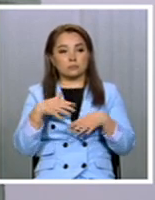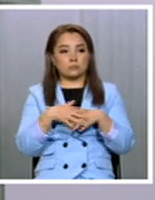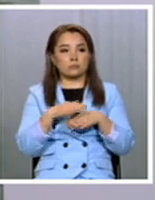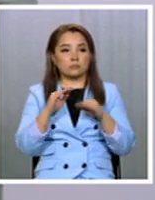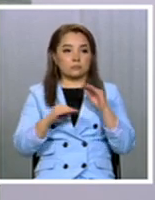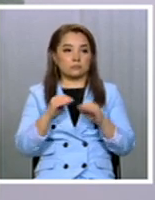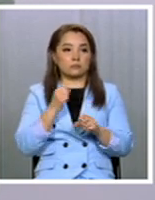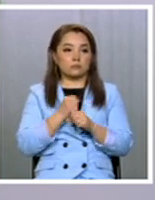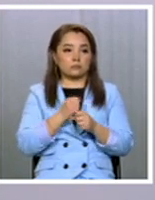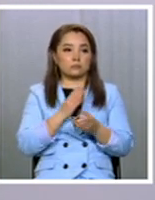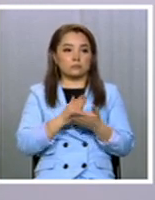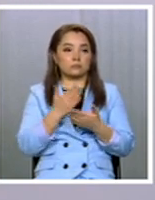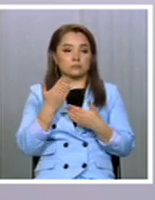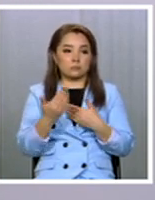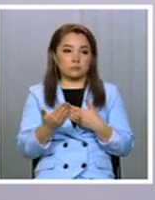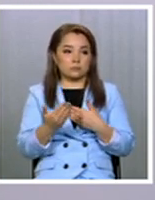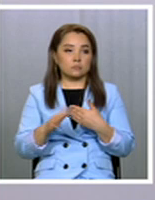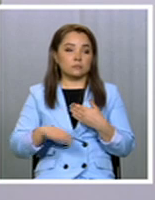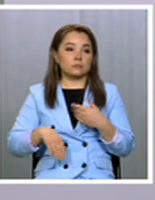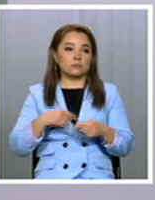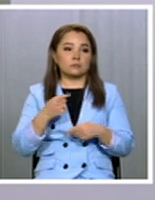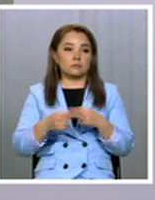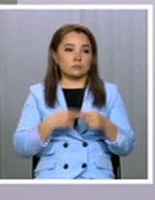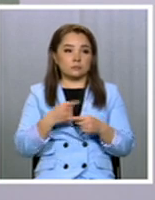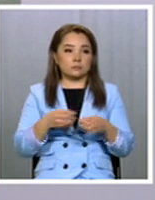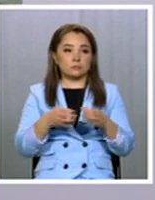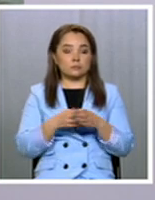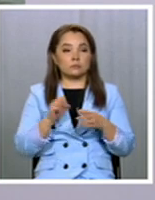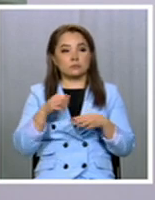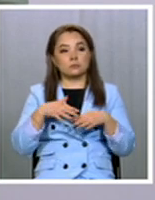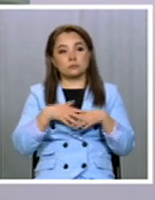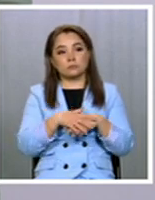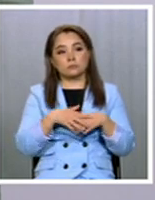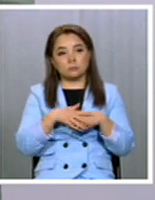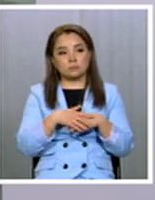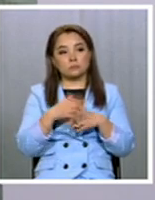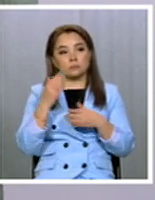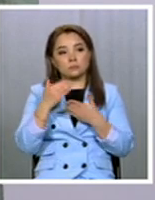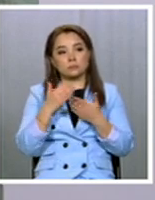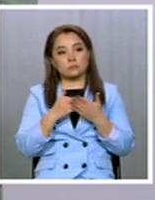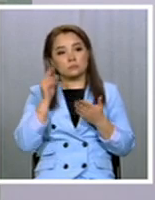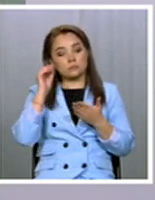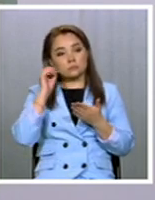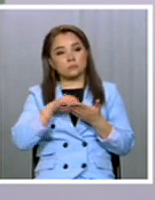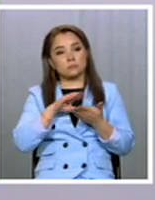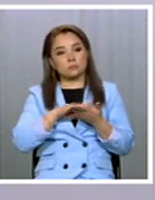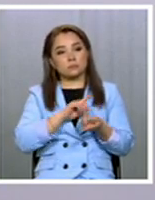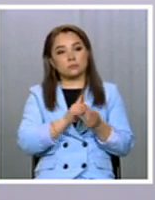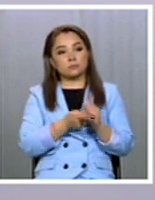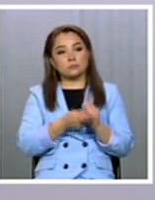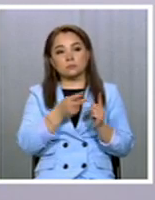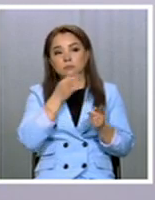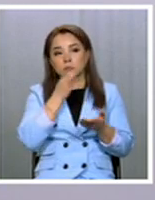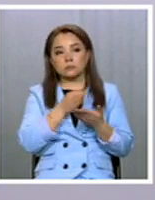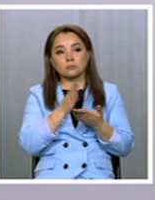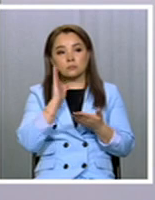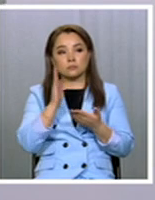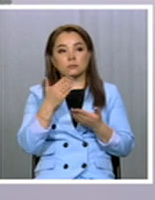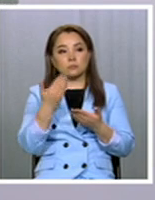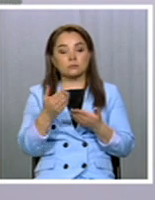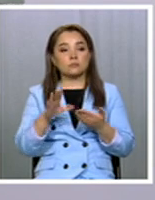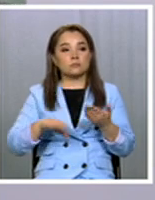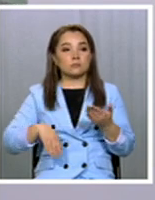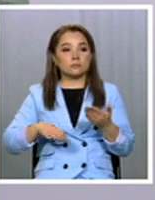құрастырамыз. Келесі қадамда алгоритмді бағдарламалау тіліне аударамыз. Одан